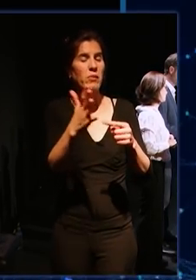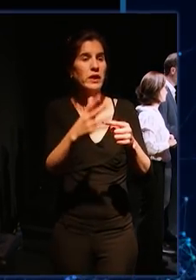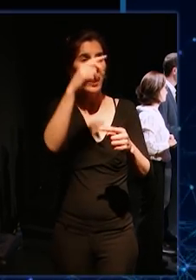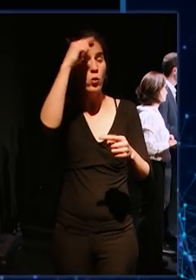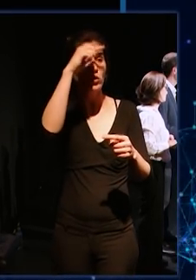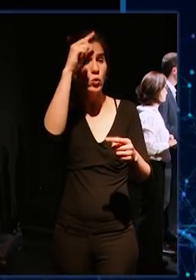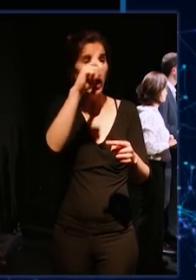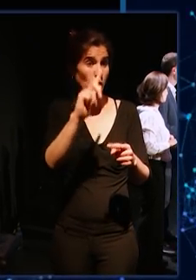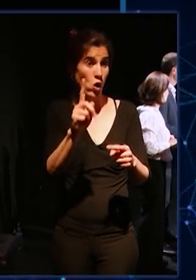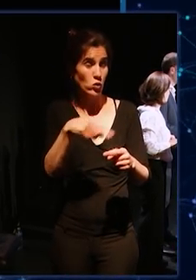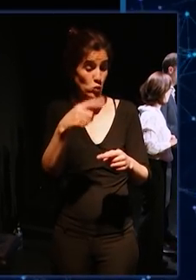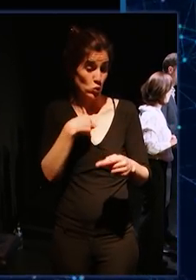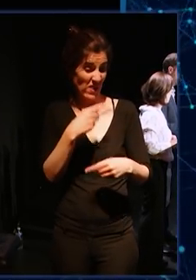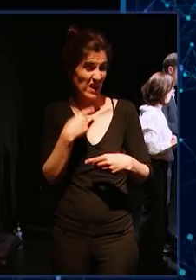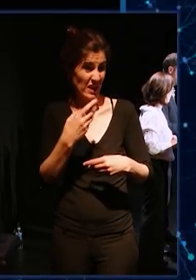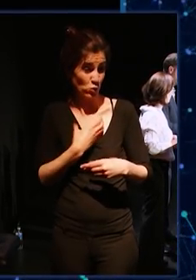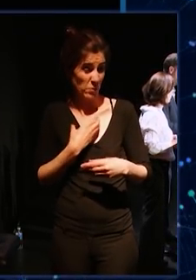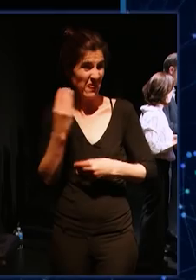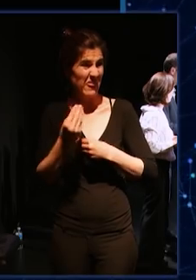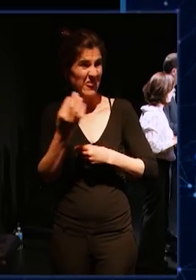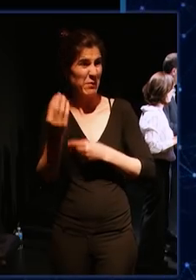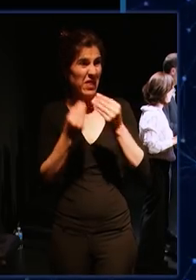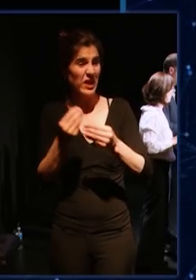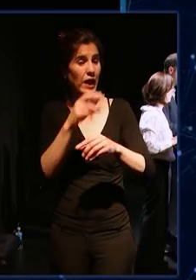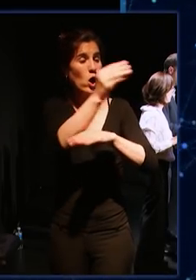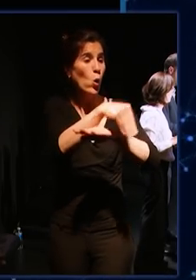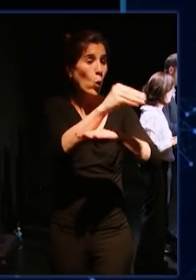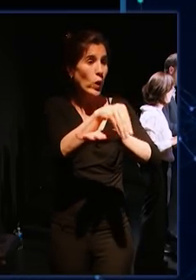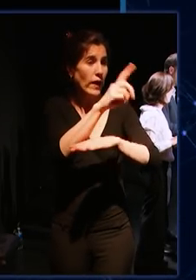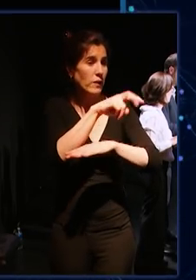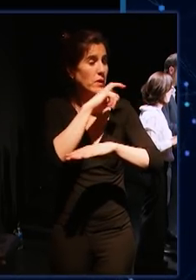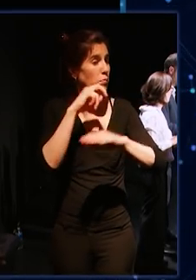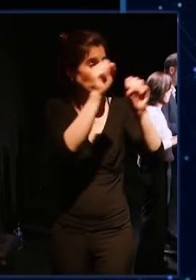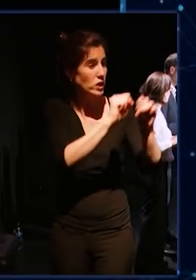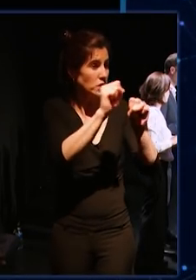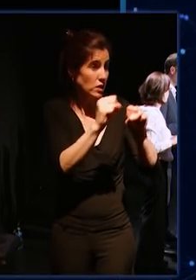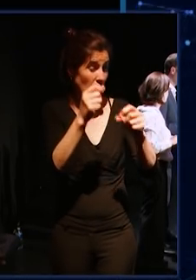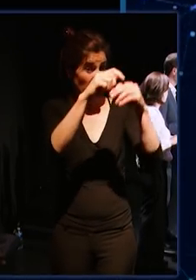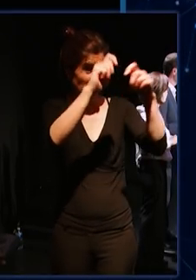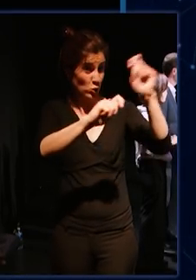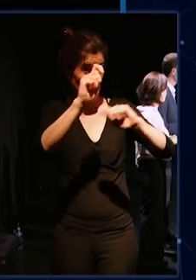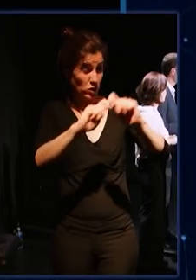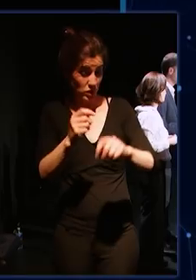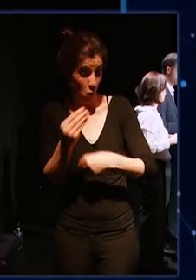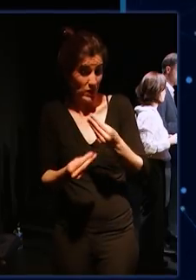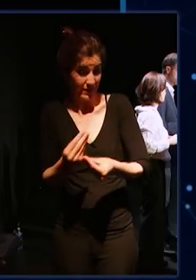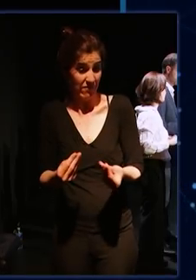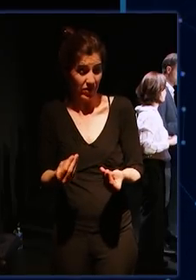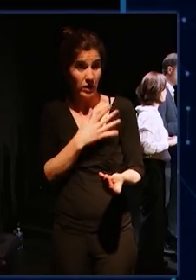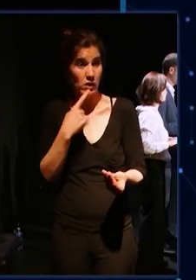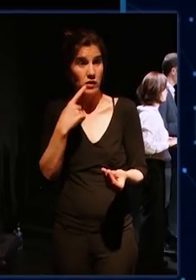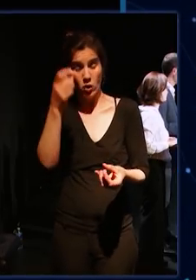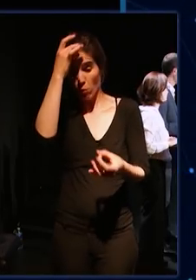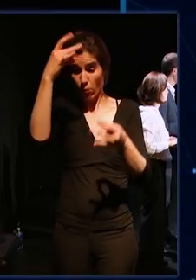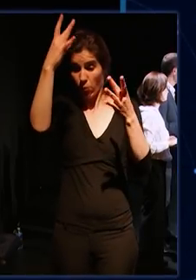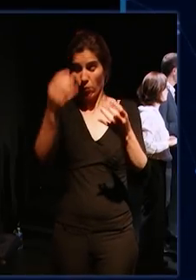de fer és cuidar i protegir a les associacions que ho estan fent. I a data d'avui, en el darrer mandat, és el mandat en el qual les associacions